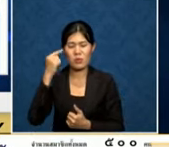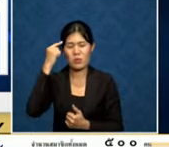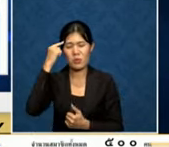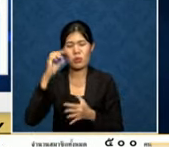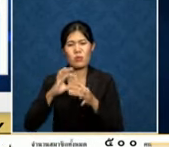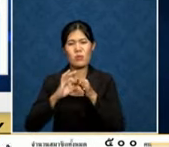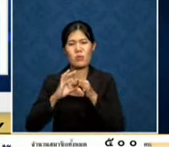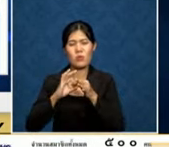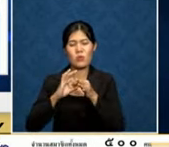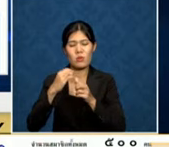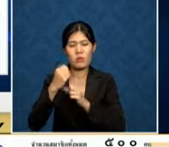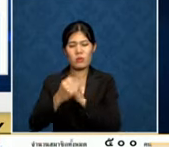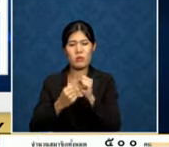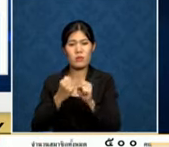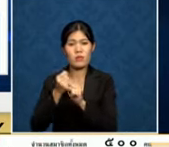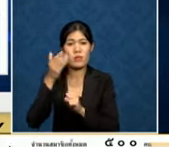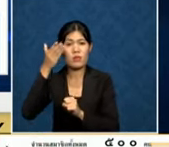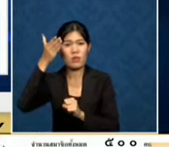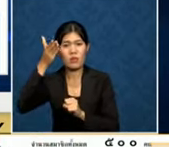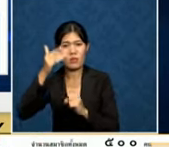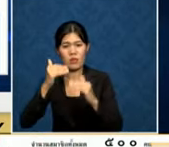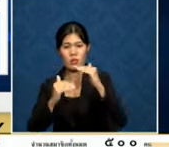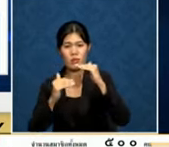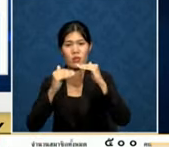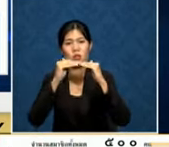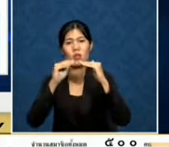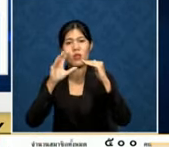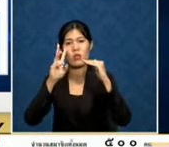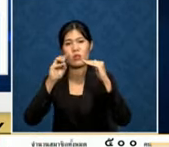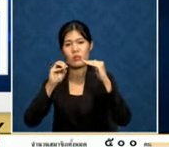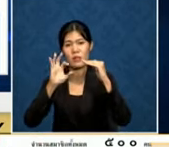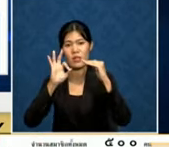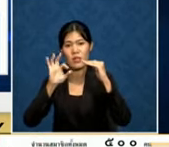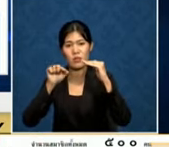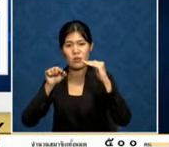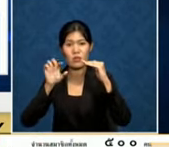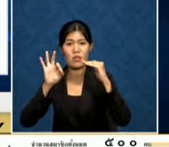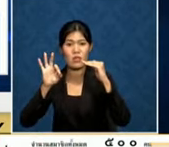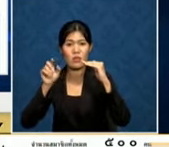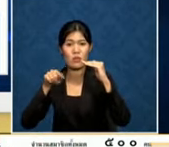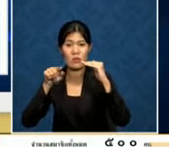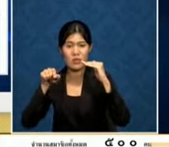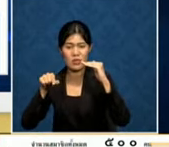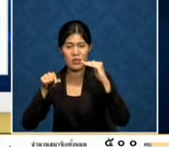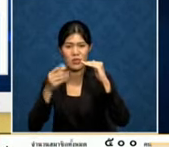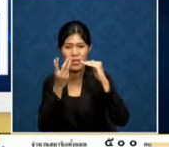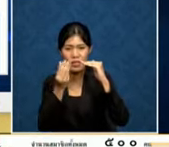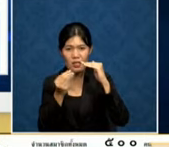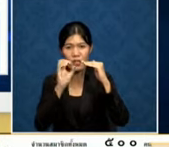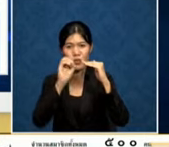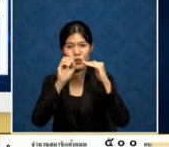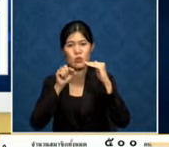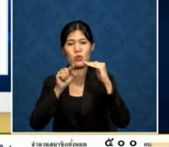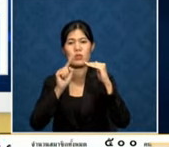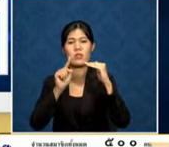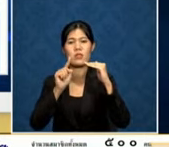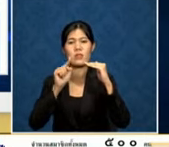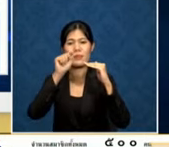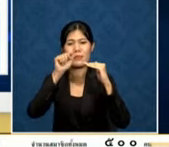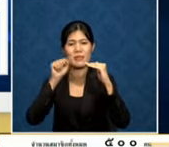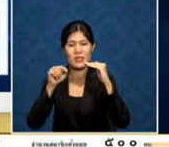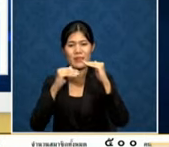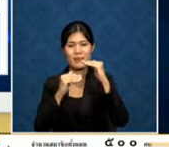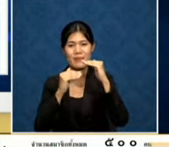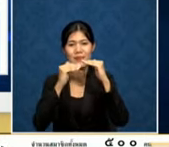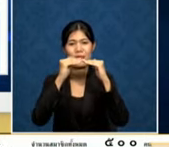หน้าเราอาจจะไปอยู่ที่ 6999%เหลืออีก 0.1%ก็จะชนเพดานหาก